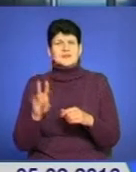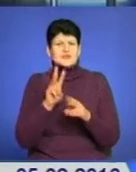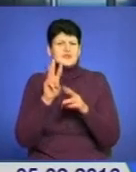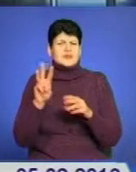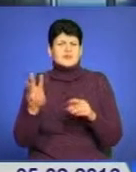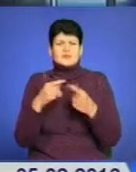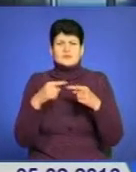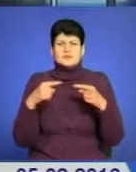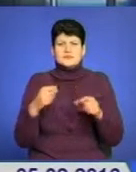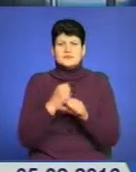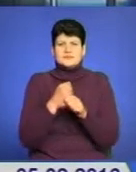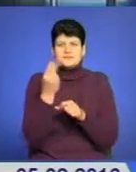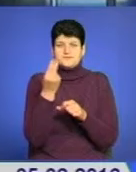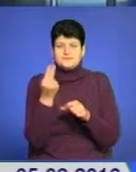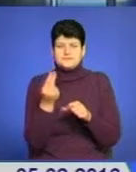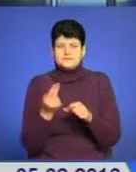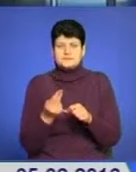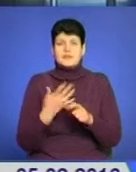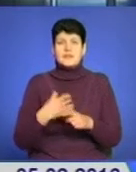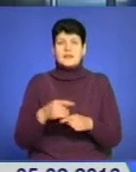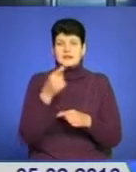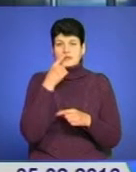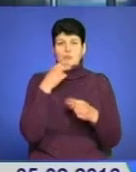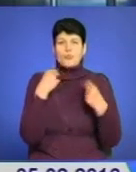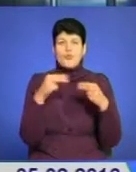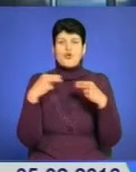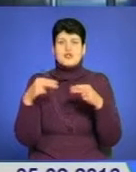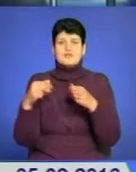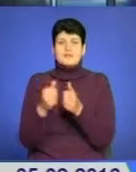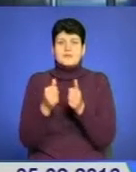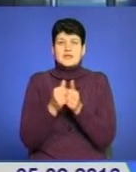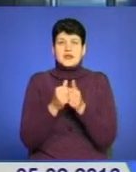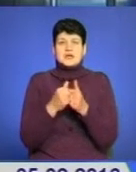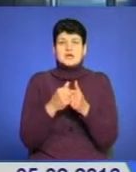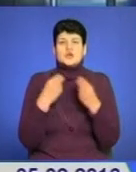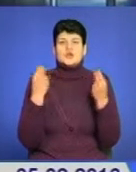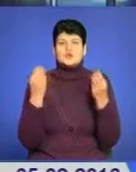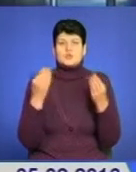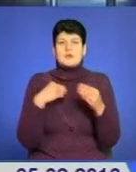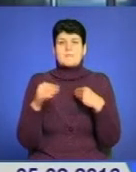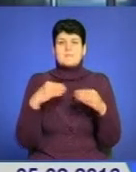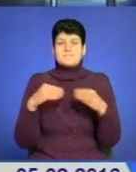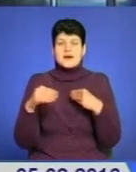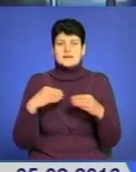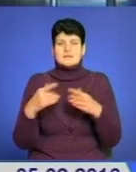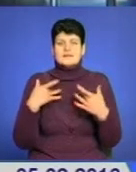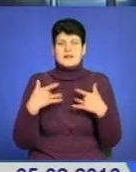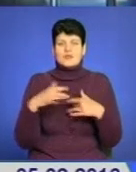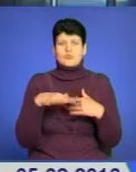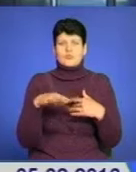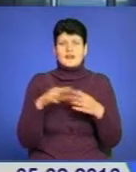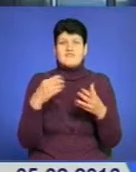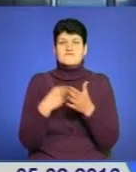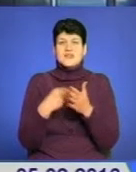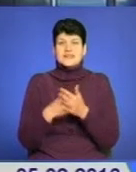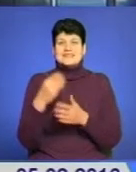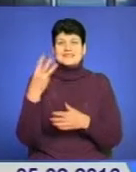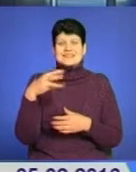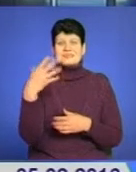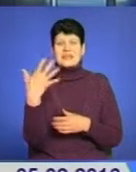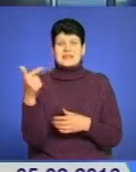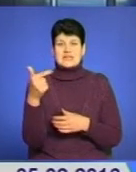закінчили розфарбовувати. Цими вихідними їх продаватимуть біля супермаркетів і на театральному майдані Тернополя. Вартість набору – 35